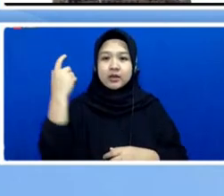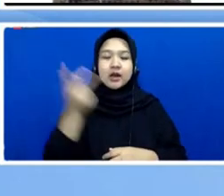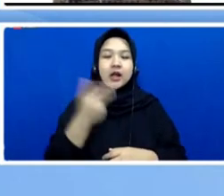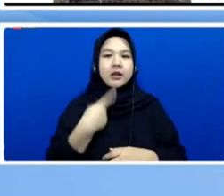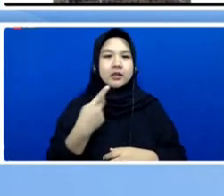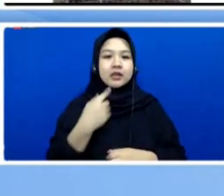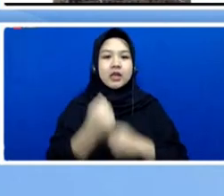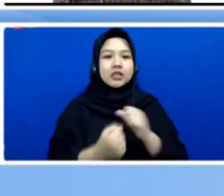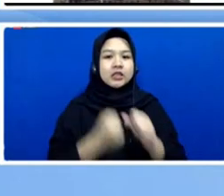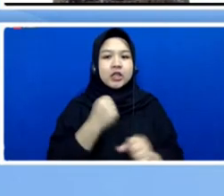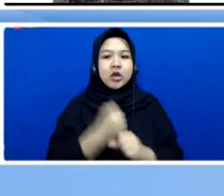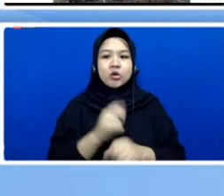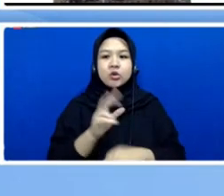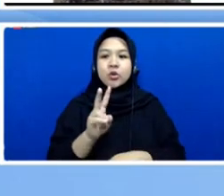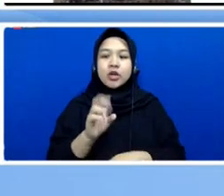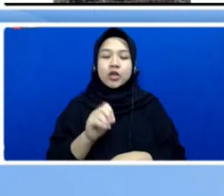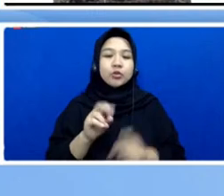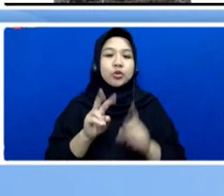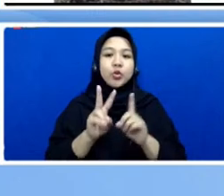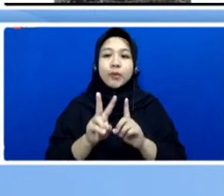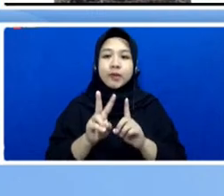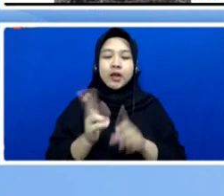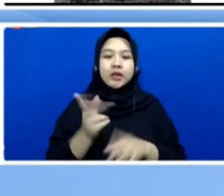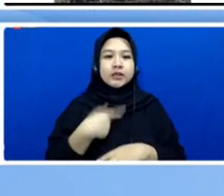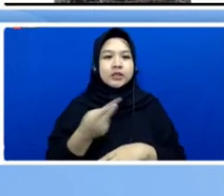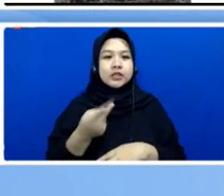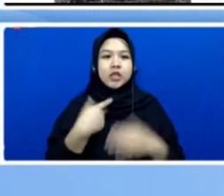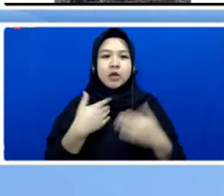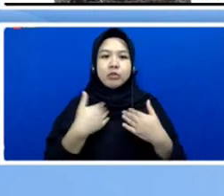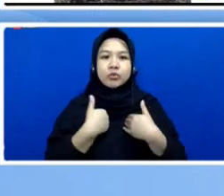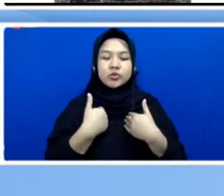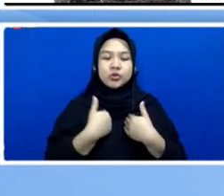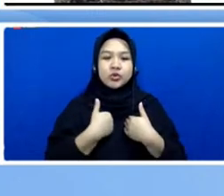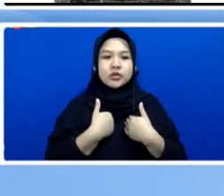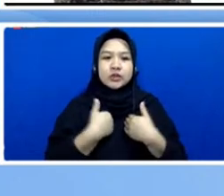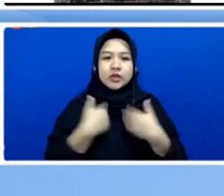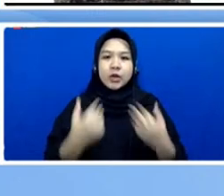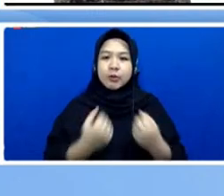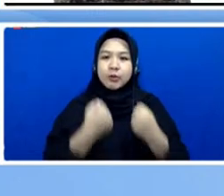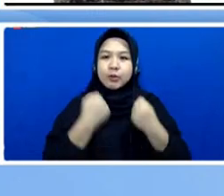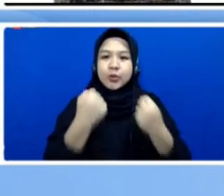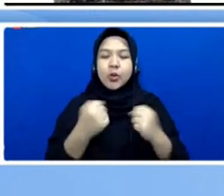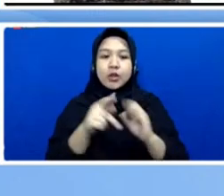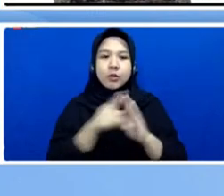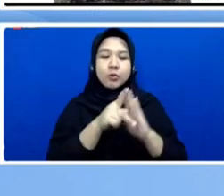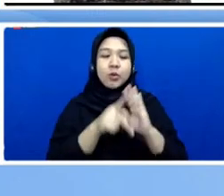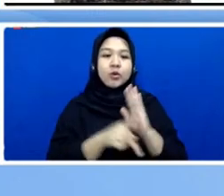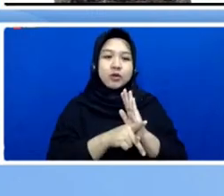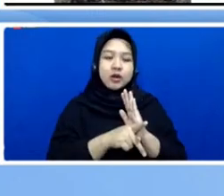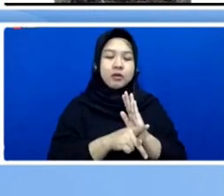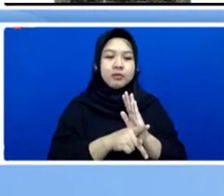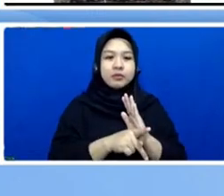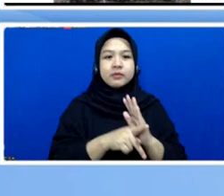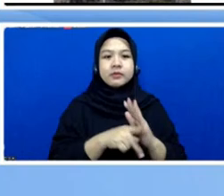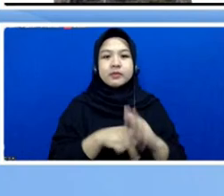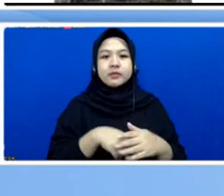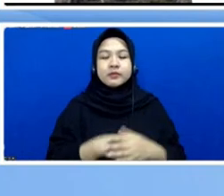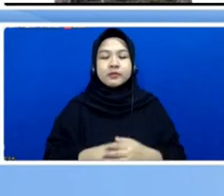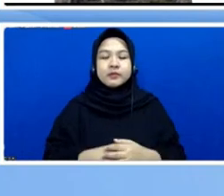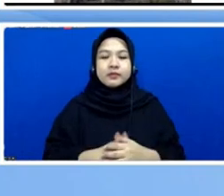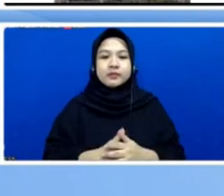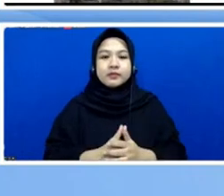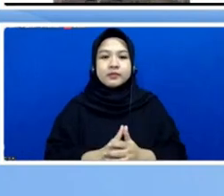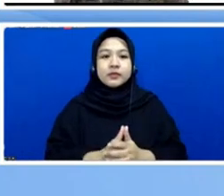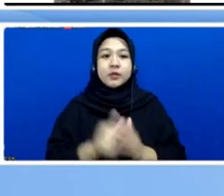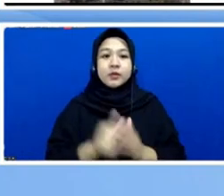tahun 2012 kita memiliki sebuah penguatan program melalui program Pencak Nusantara saat itu. Dan program